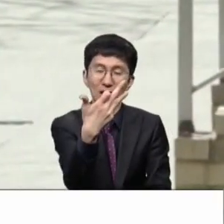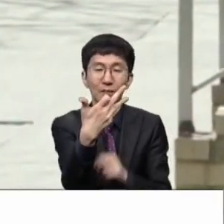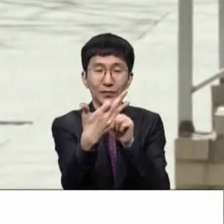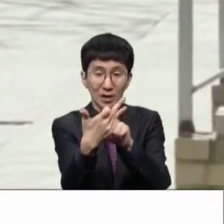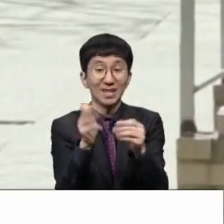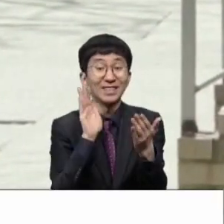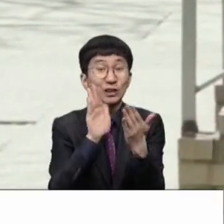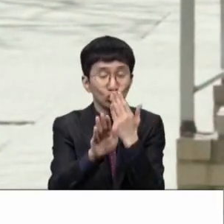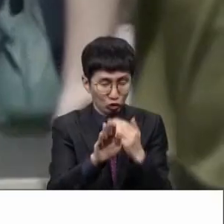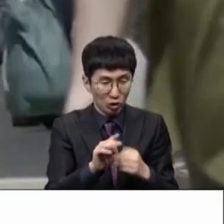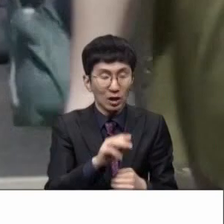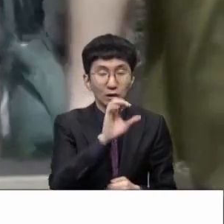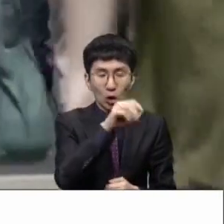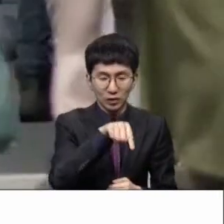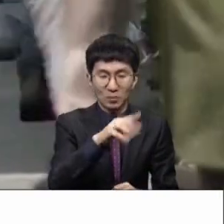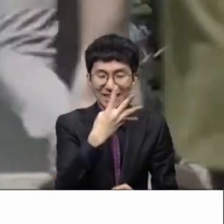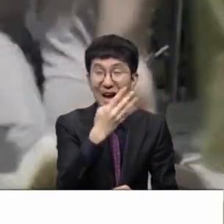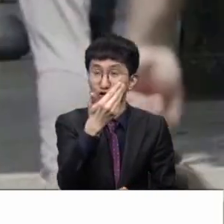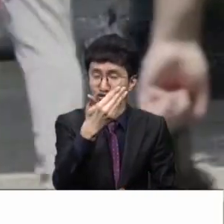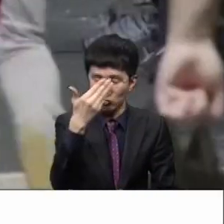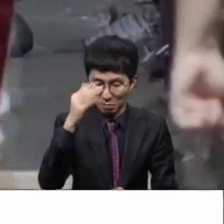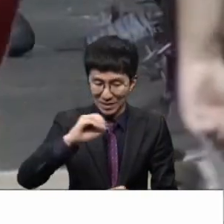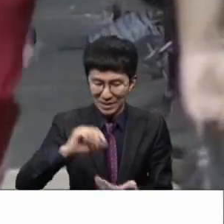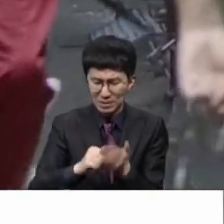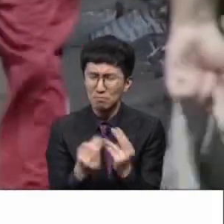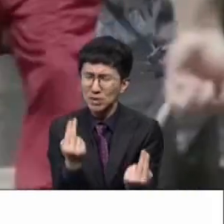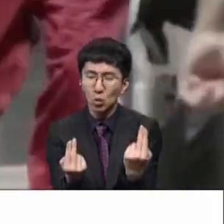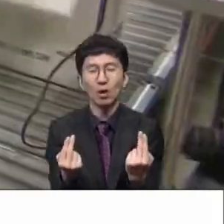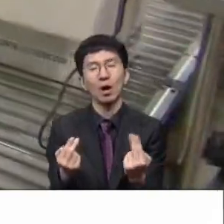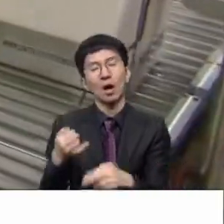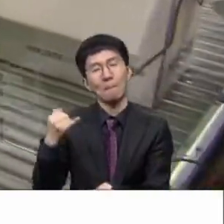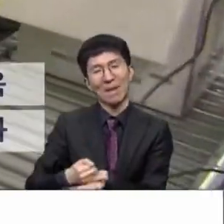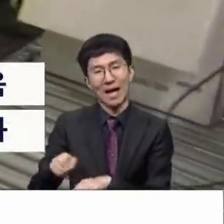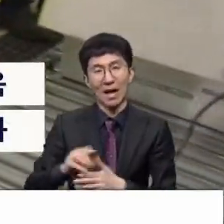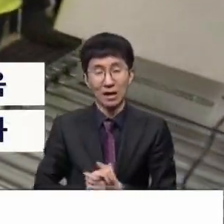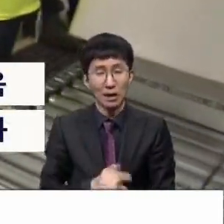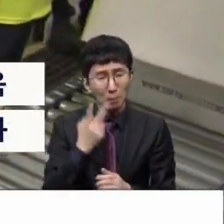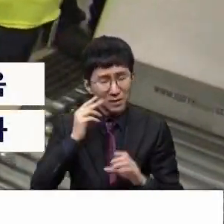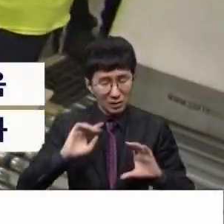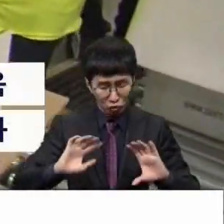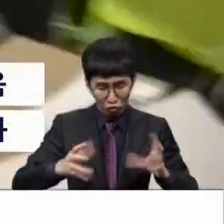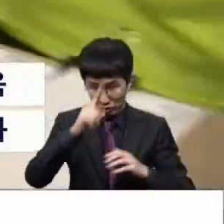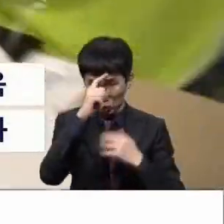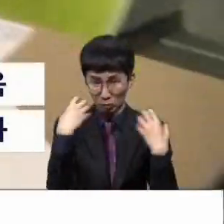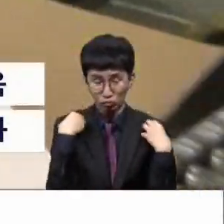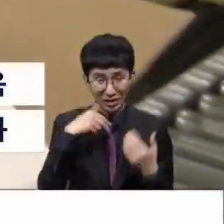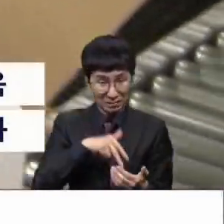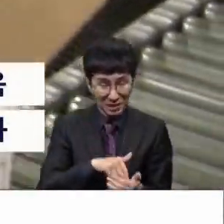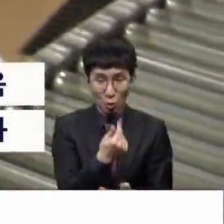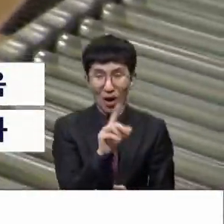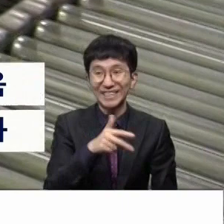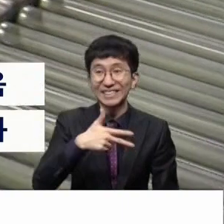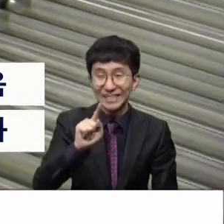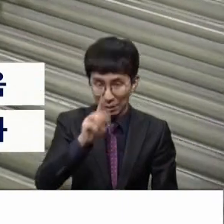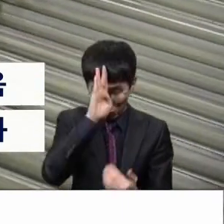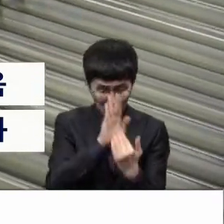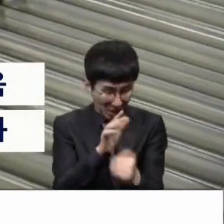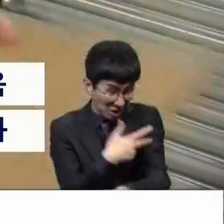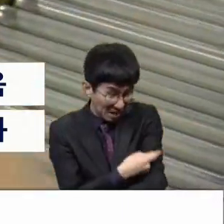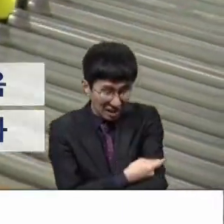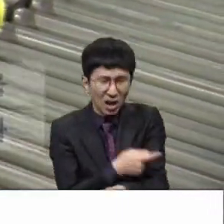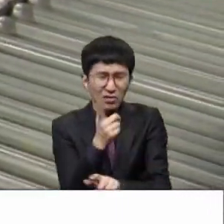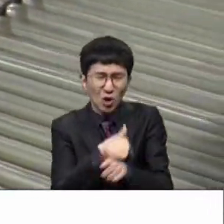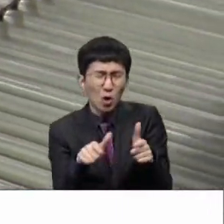증가율 0.49%보다도 낮은 수치입니다. 다급한 미국 정부는 화이자 백신 수천만 회분을